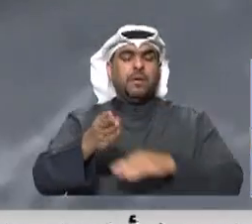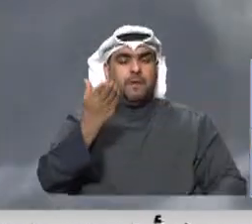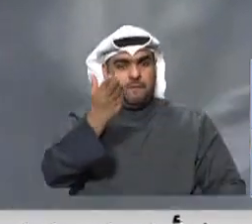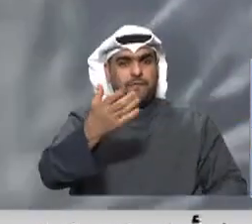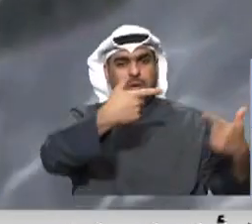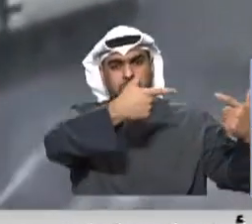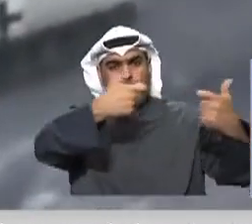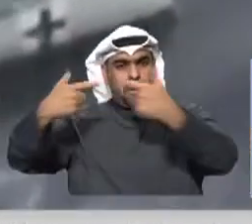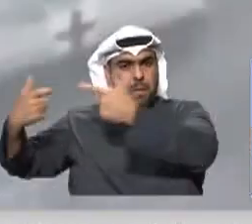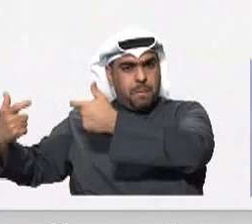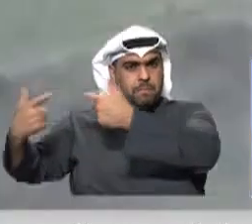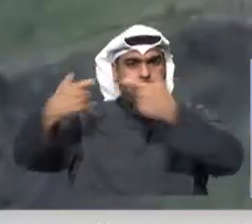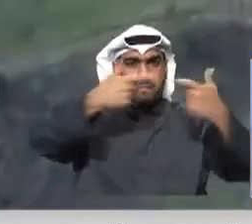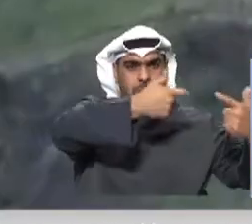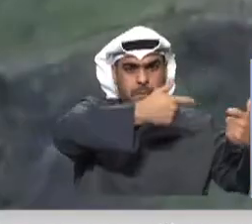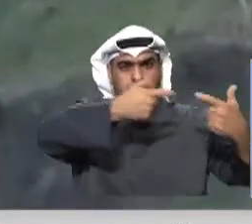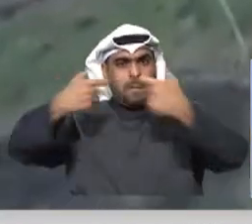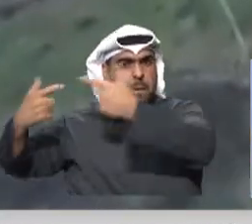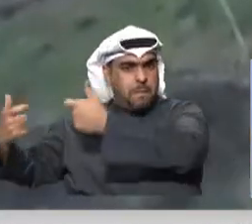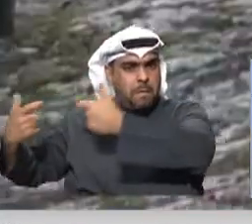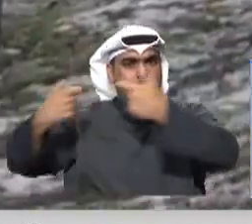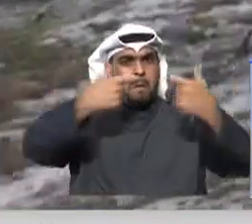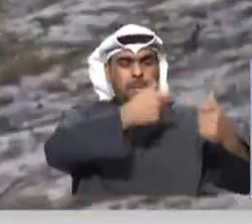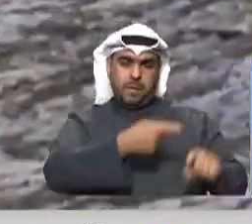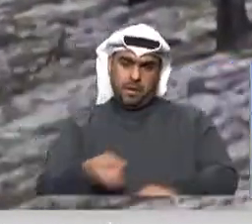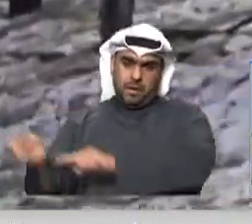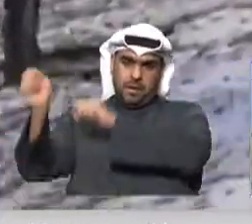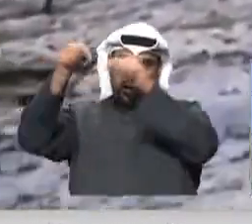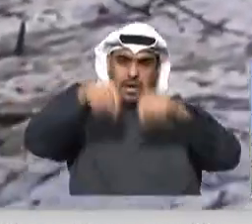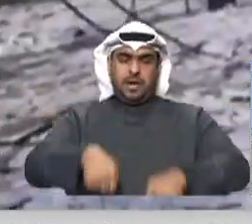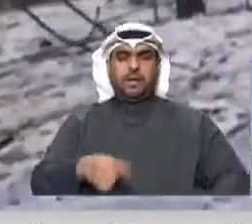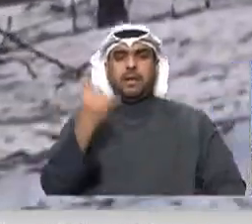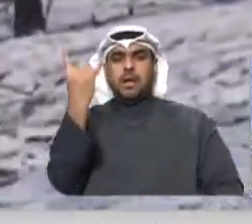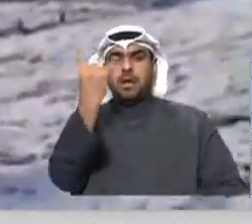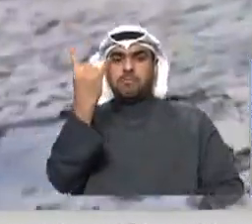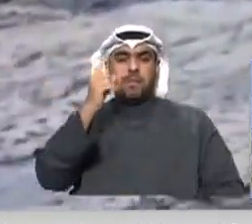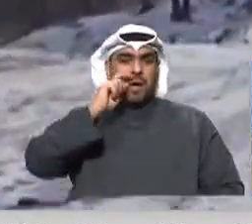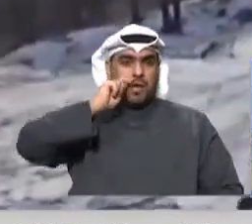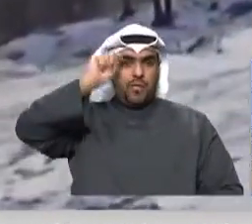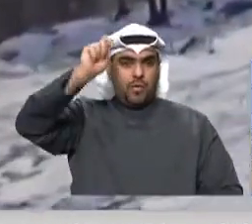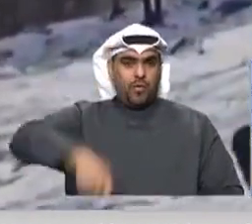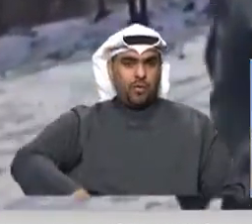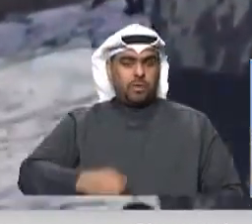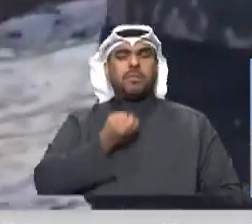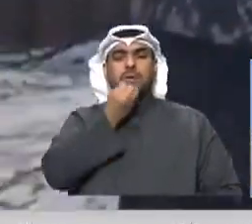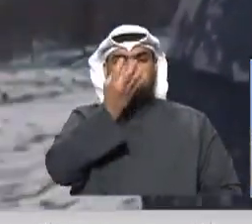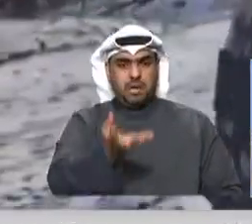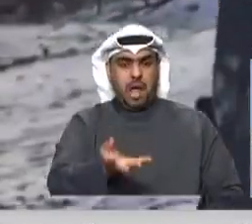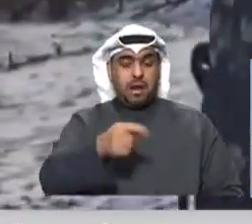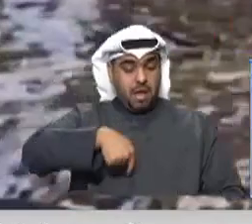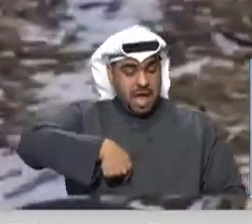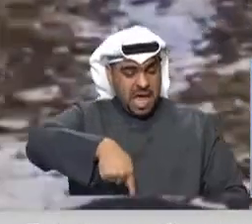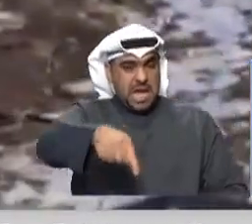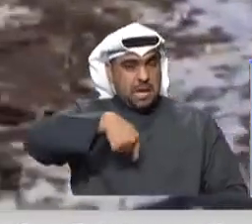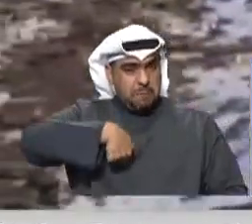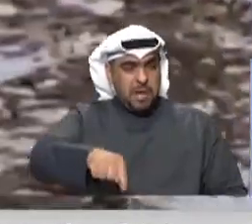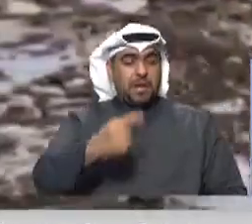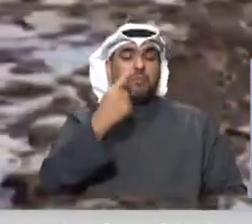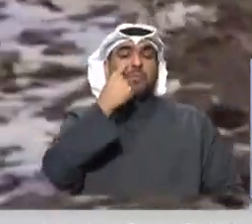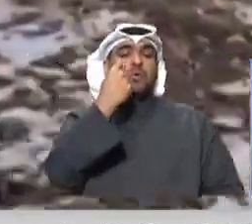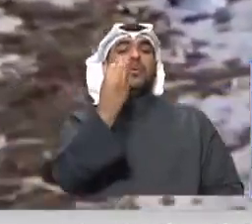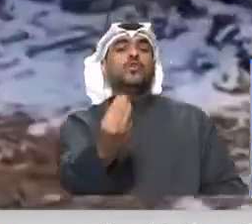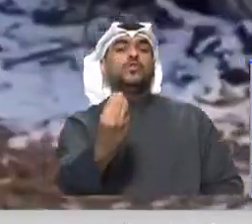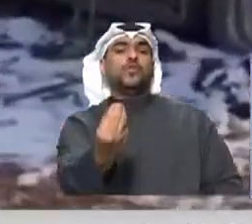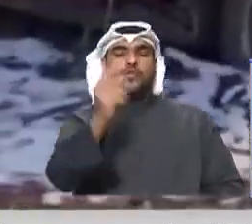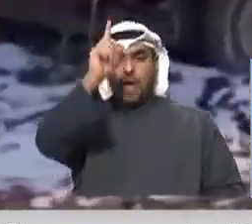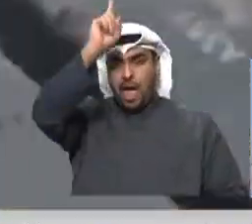جاءت في وقت اكدت فيه المخابرات العسكريه الاوكرانيه انها ستتلقى دبابات ليبارد الالمانيه قريبا وان المفاوضات جاريه